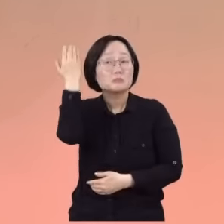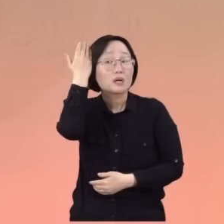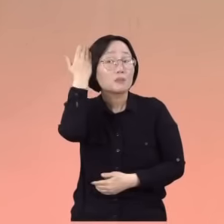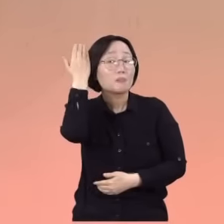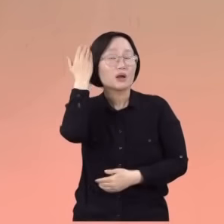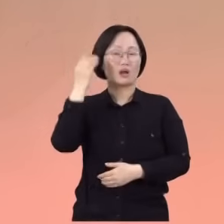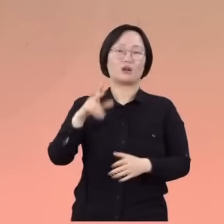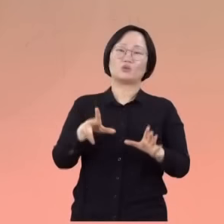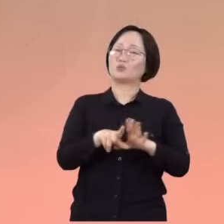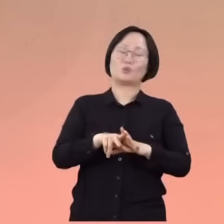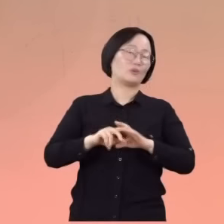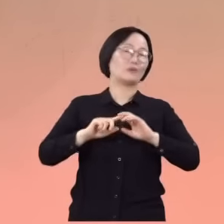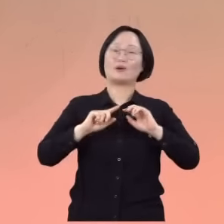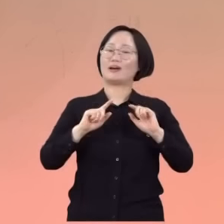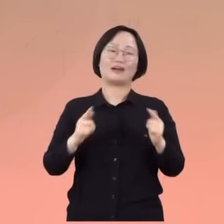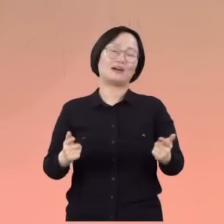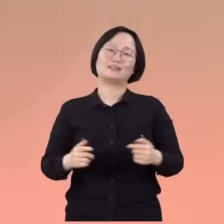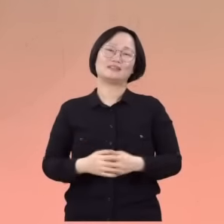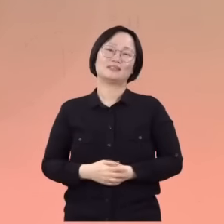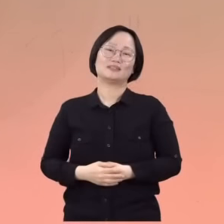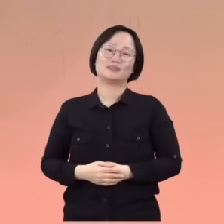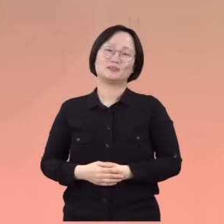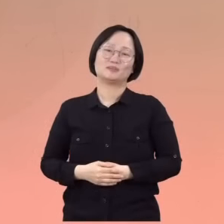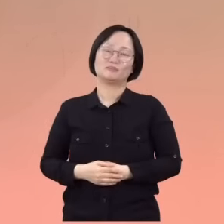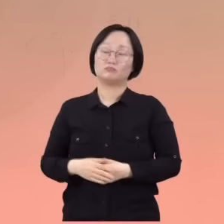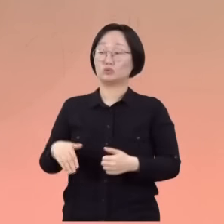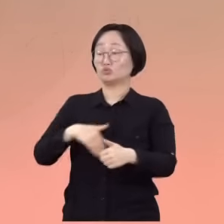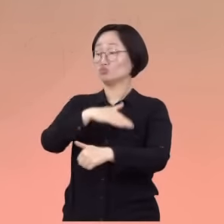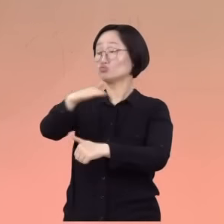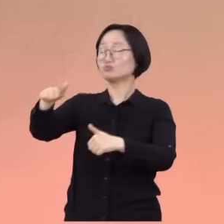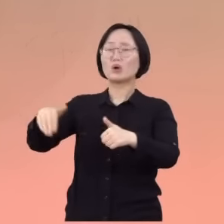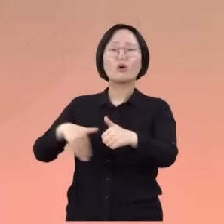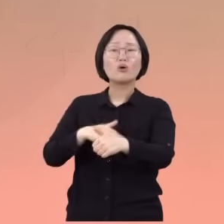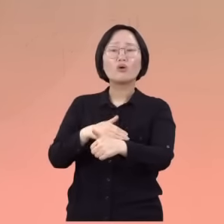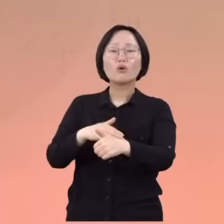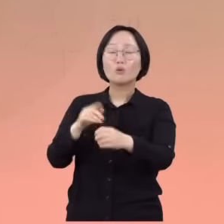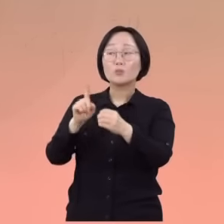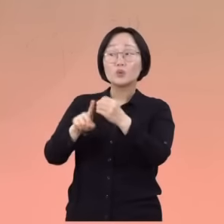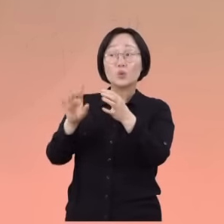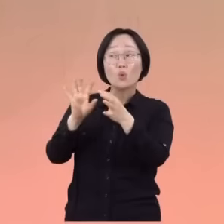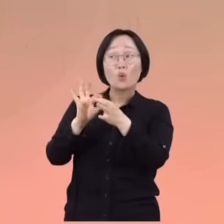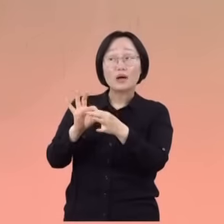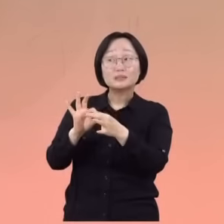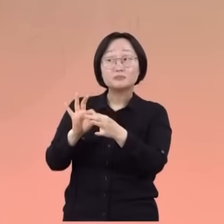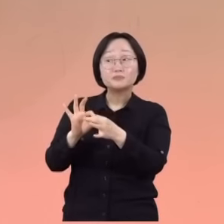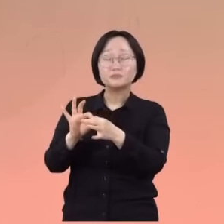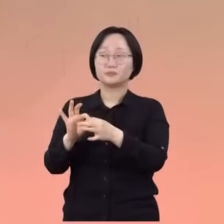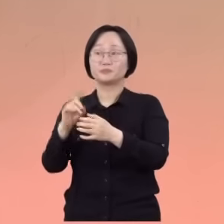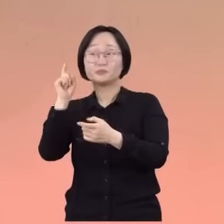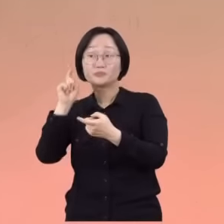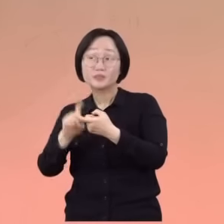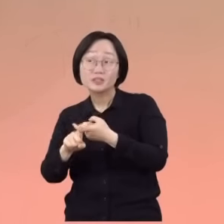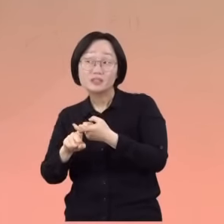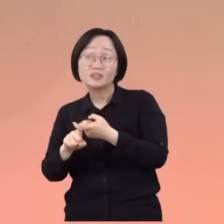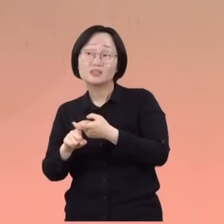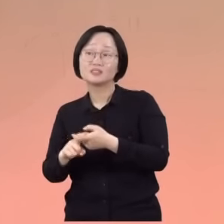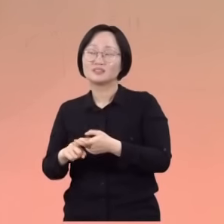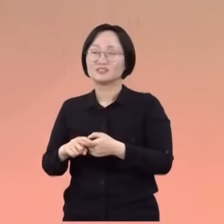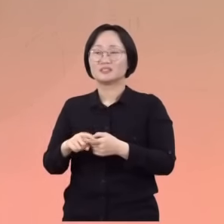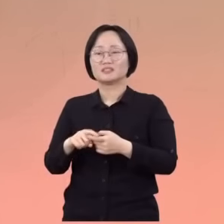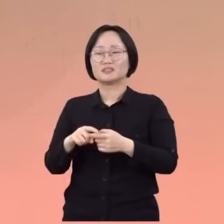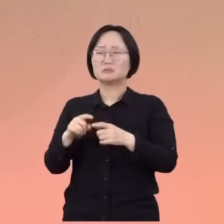주변에 불교에 관심 있는 분들 보면 그냥 머리로만 따지기 좋아하고 입으로만 떠들기